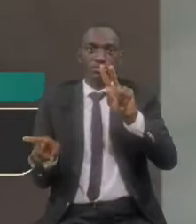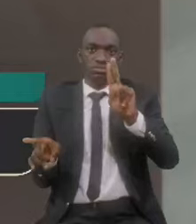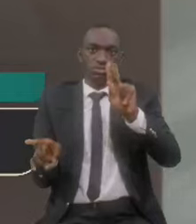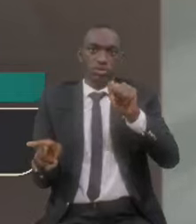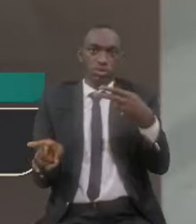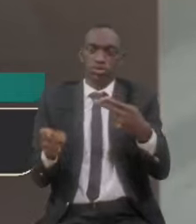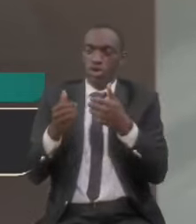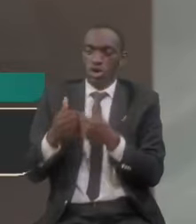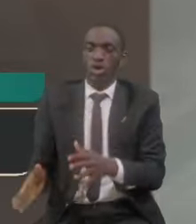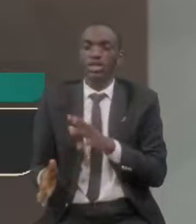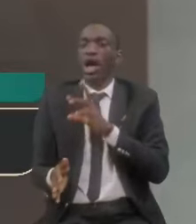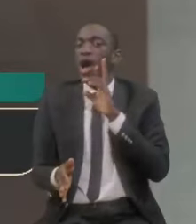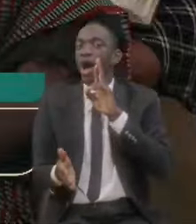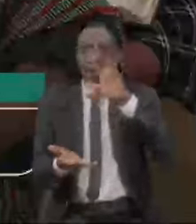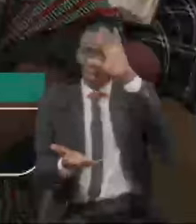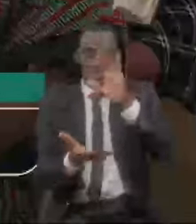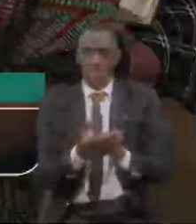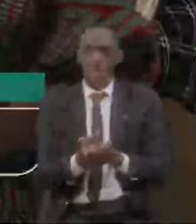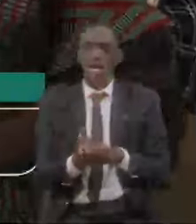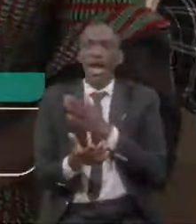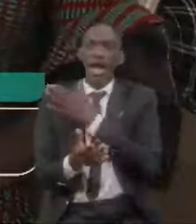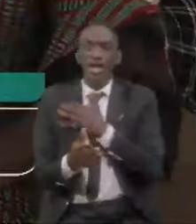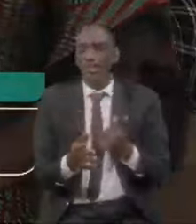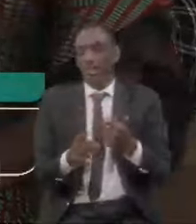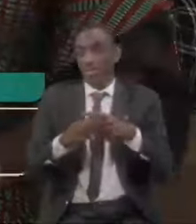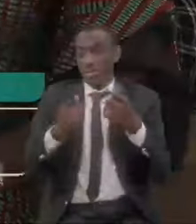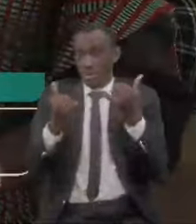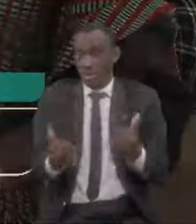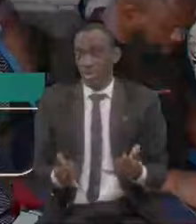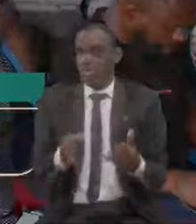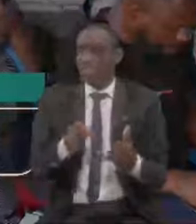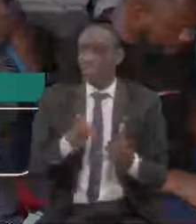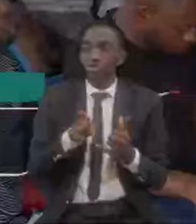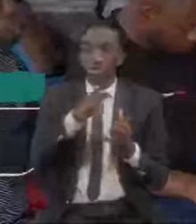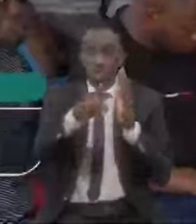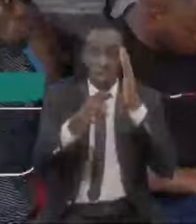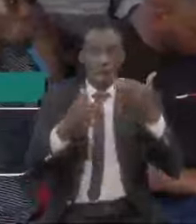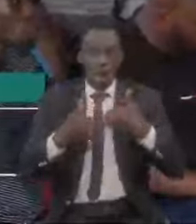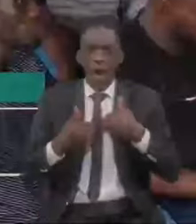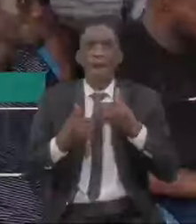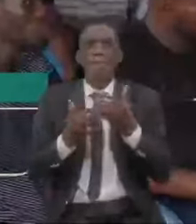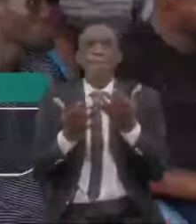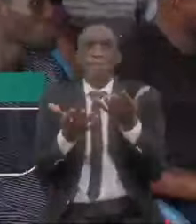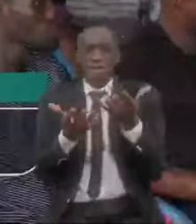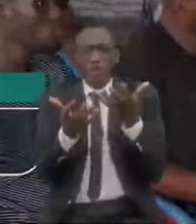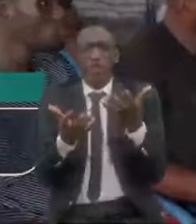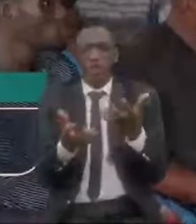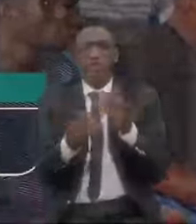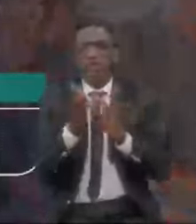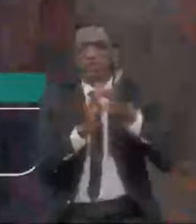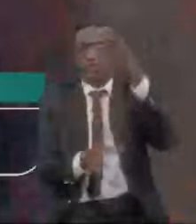Mais tu auras la passion. Elle dit, tu auras la passion. Et